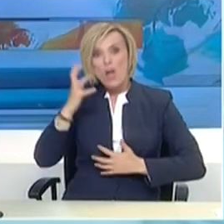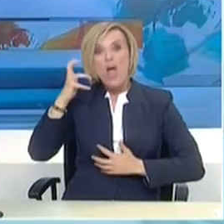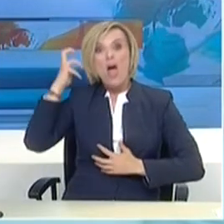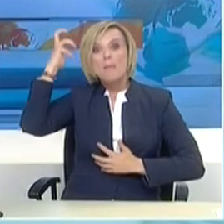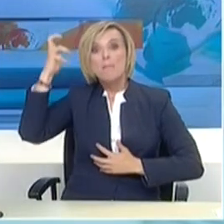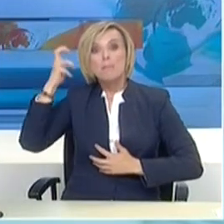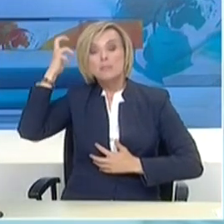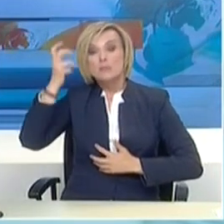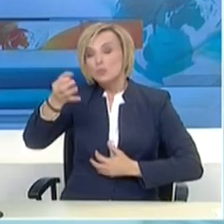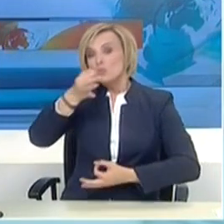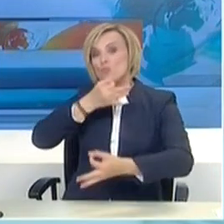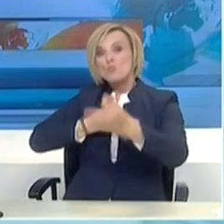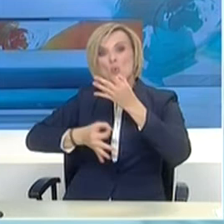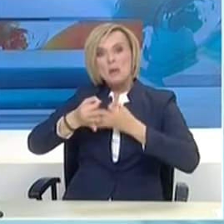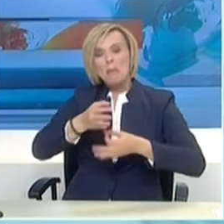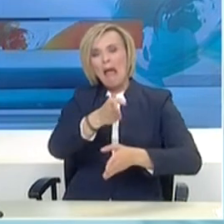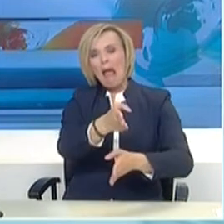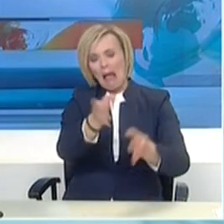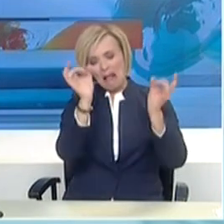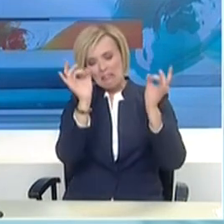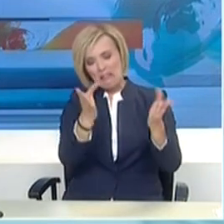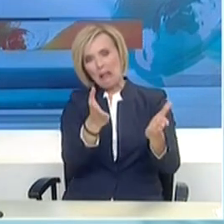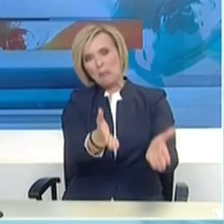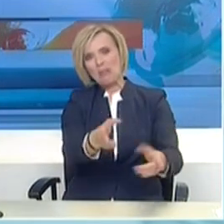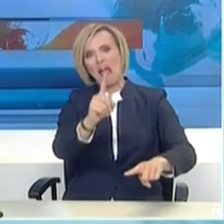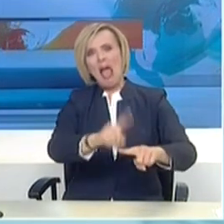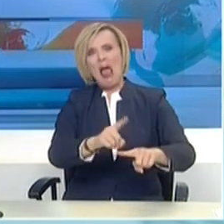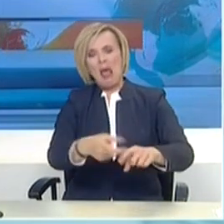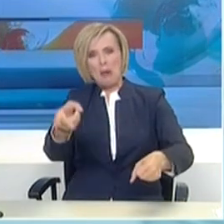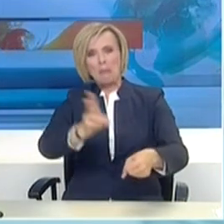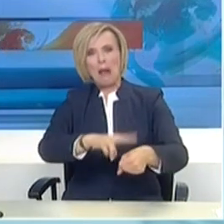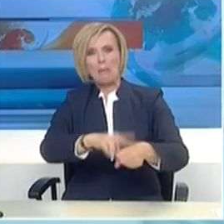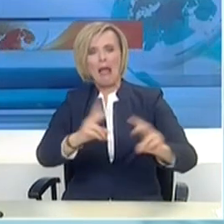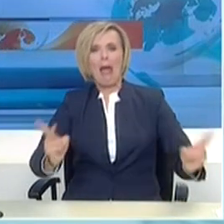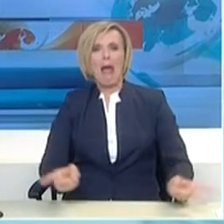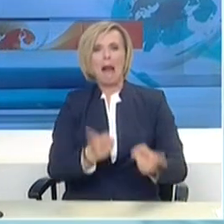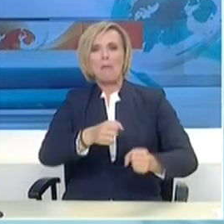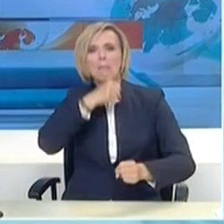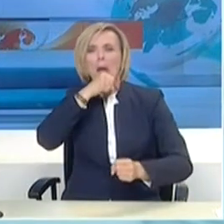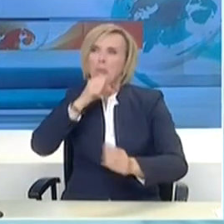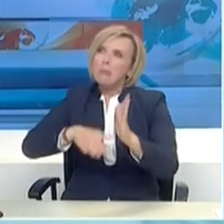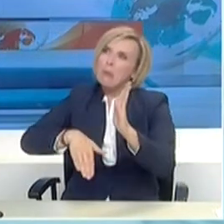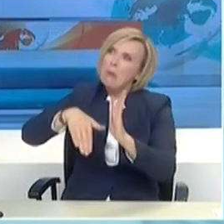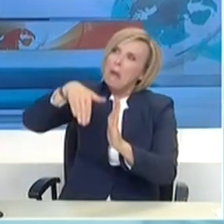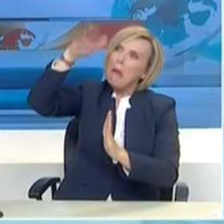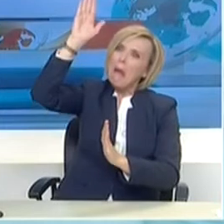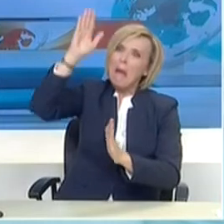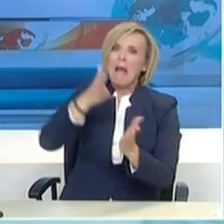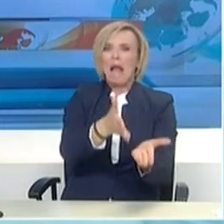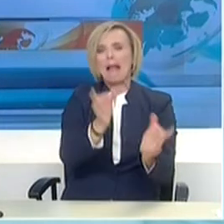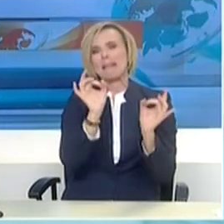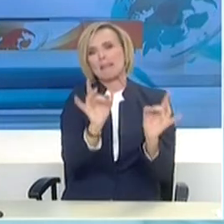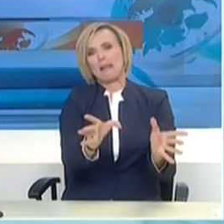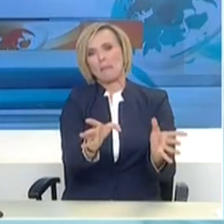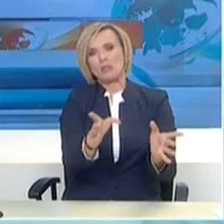φασαρία για λίγους ηλικιωμένους και ανίκανους από τα χρόνια νοσήματα συμπολίτες μας. Η απάντηση που δίνω εσωτερικά μέσα